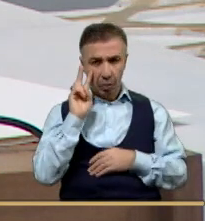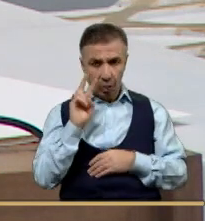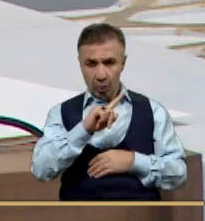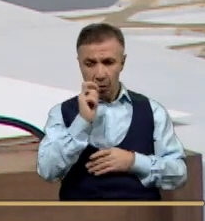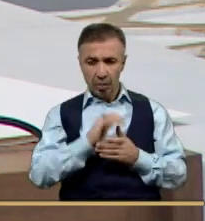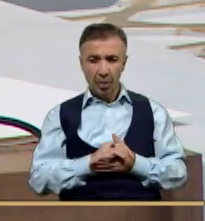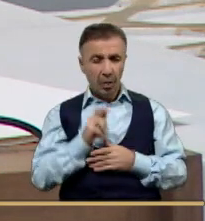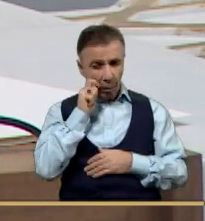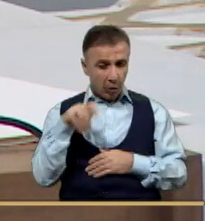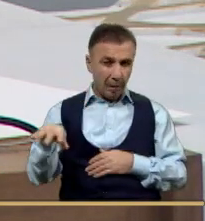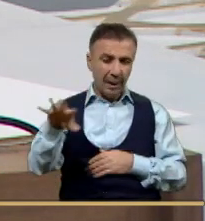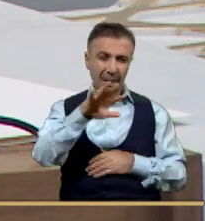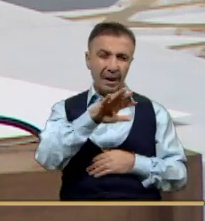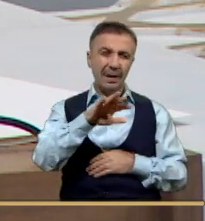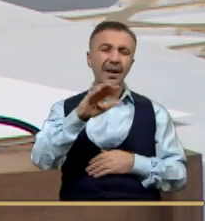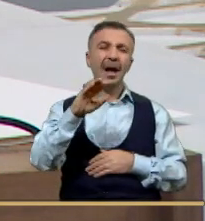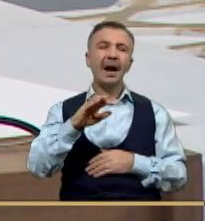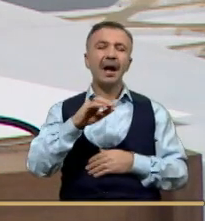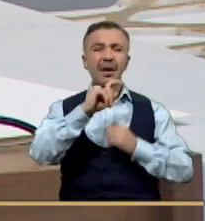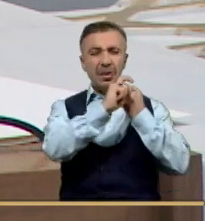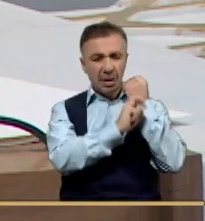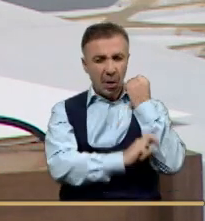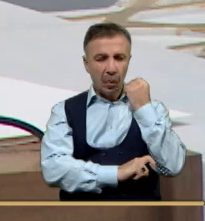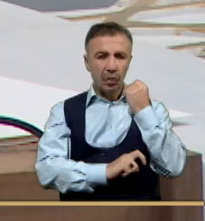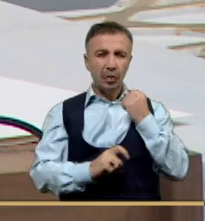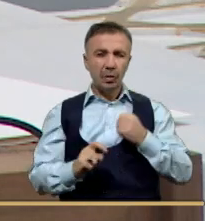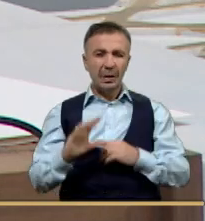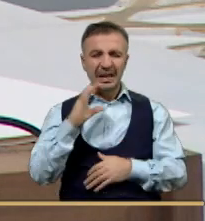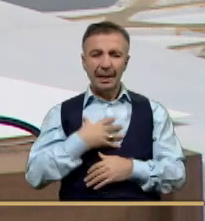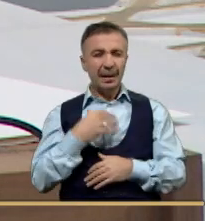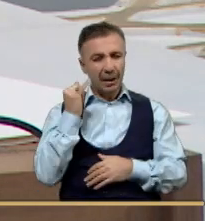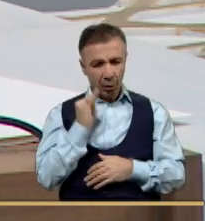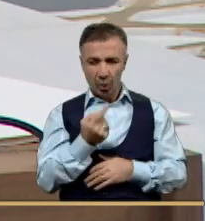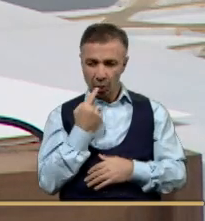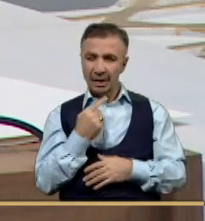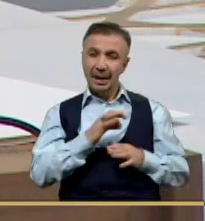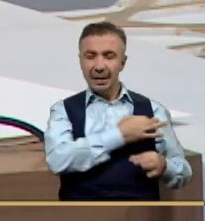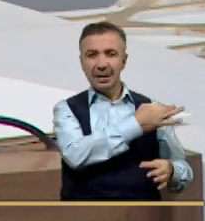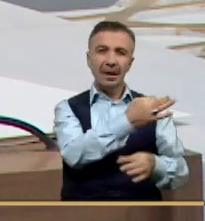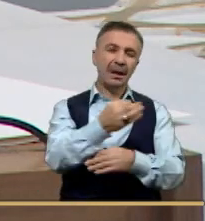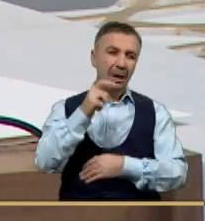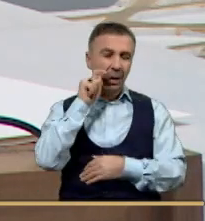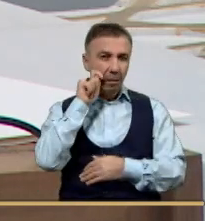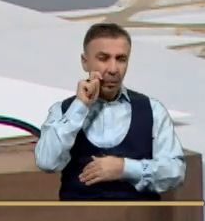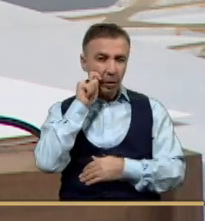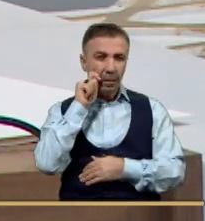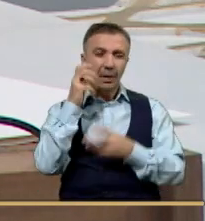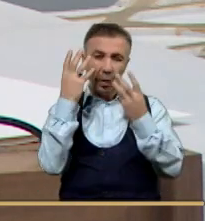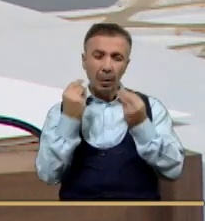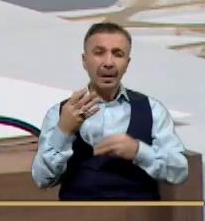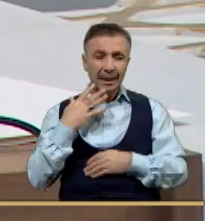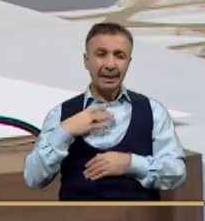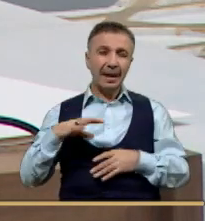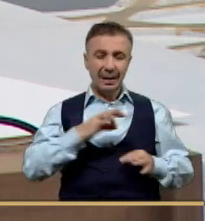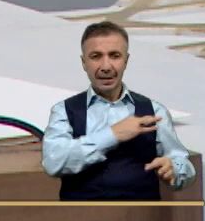bu kadar terörist, onların dini bu kadar kötü diye İnsanları, Müslüman olmak isteyen